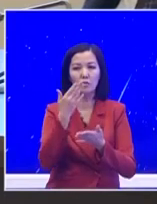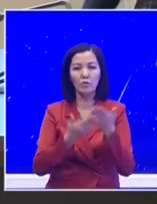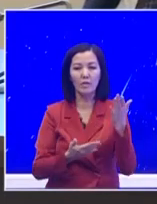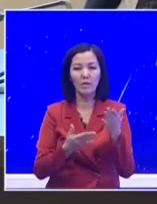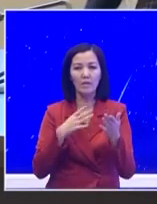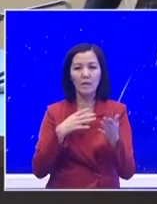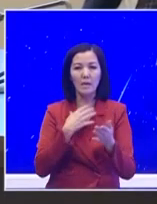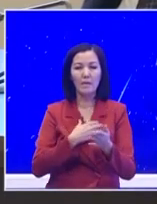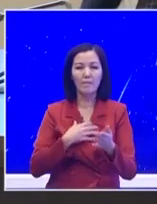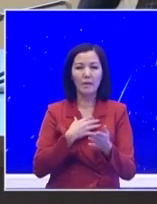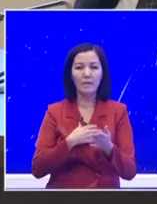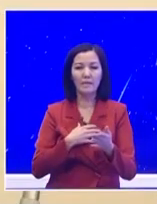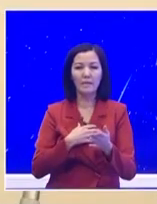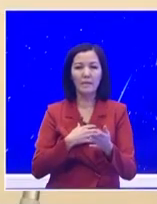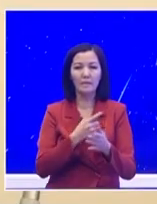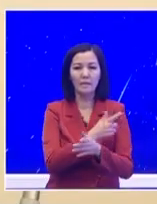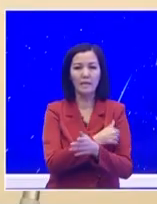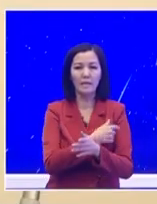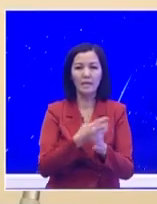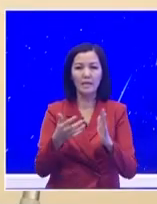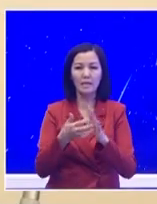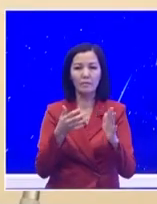бірі дәрігерлер тапшылығы.